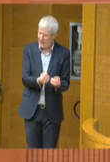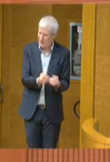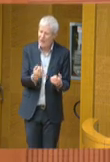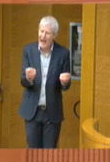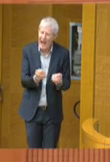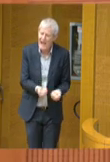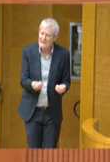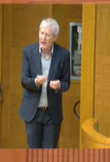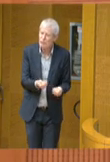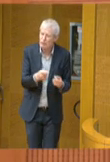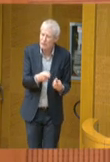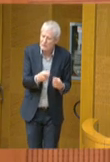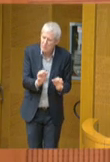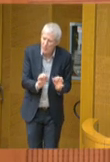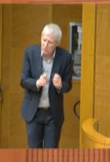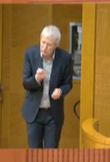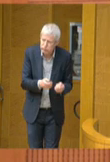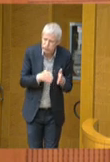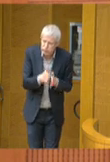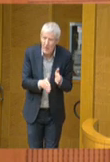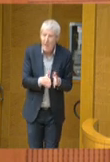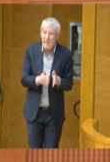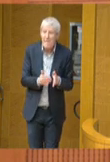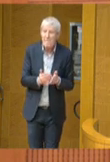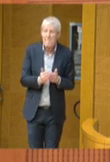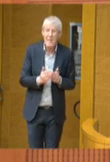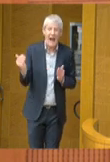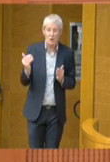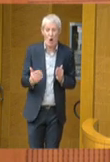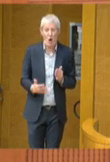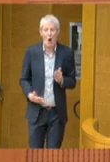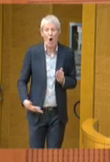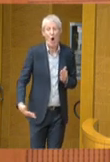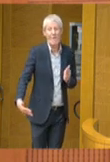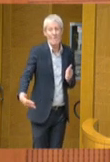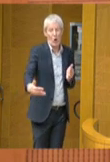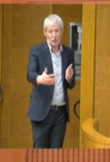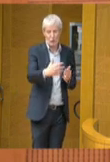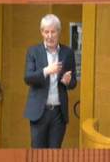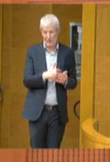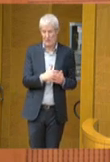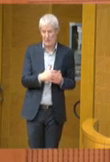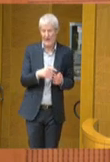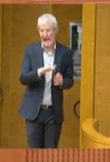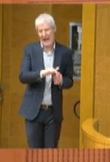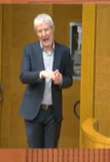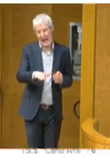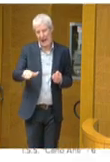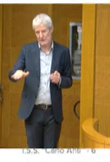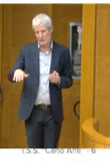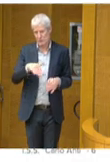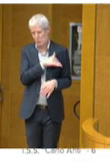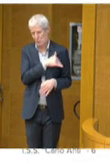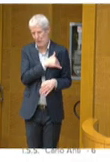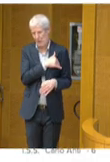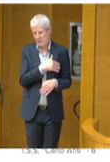degli esercizi finalizzati, un maggior coinvolgimento da parte dei nostri ragazzi, dei